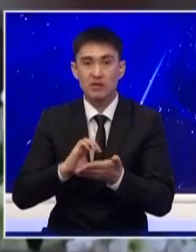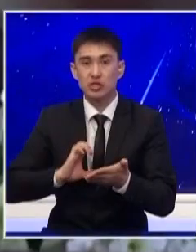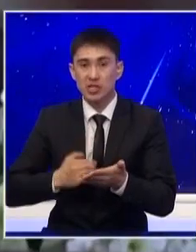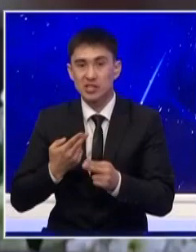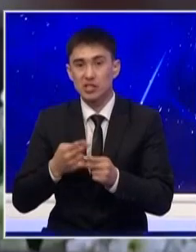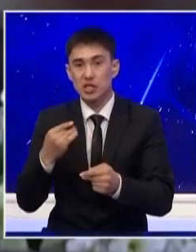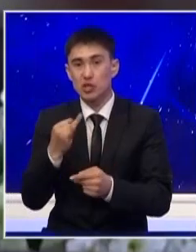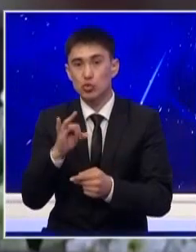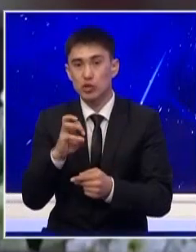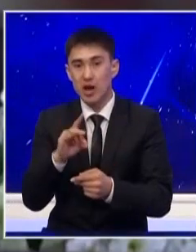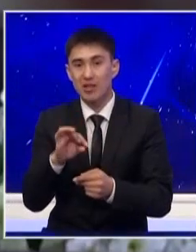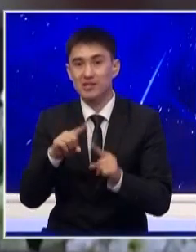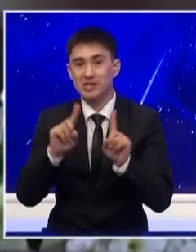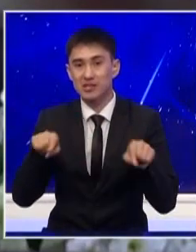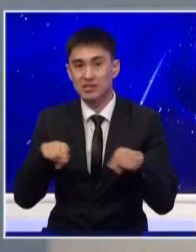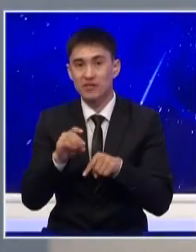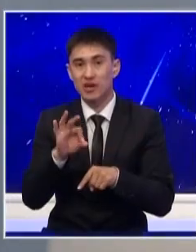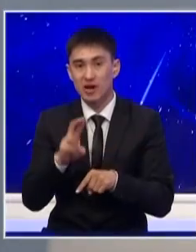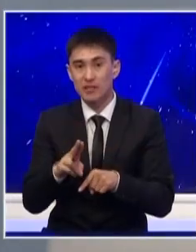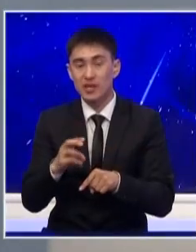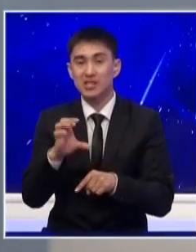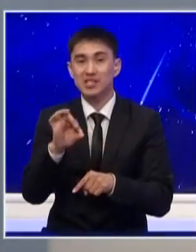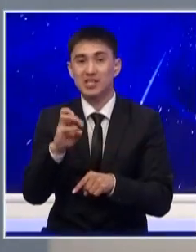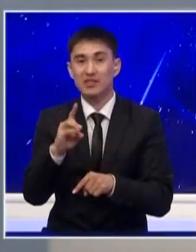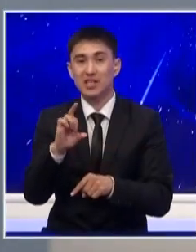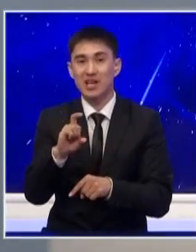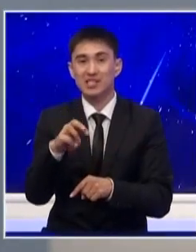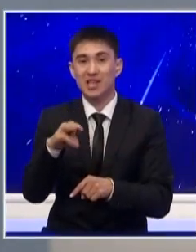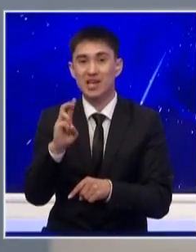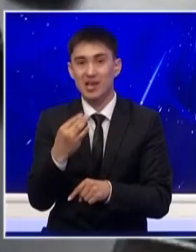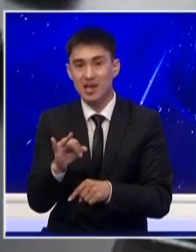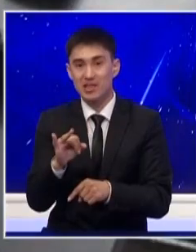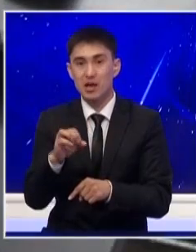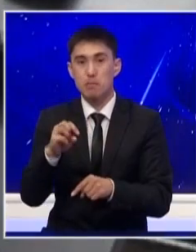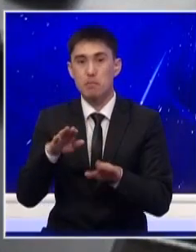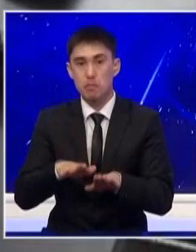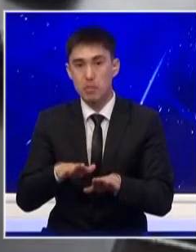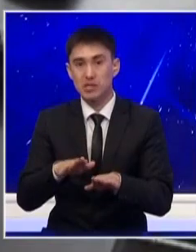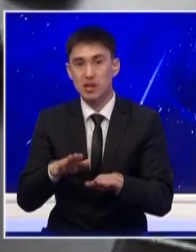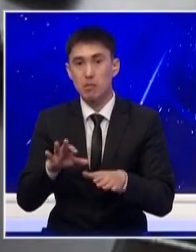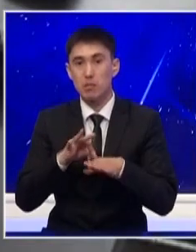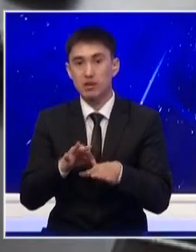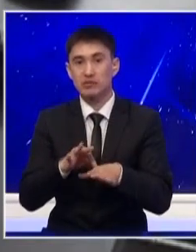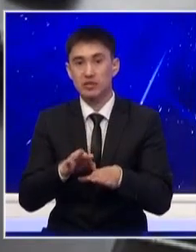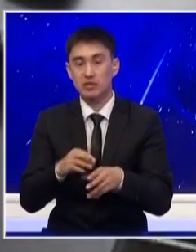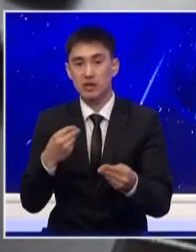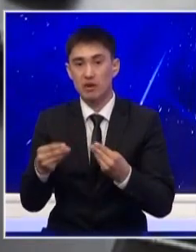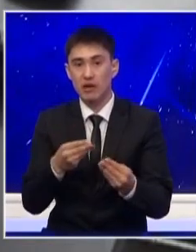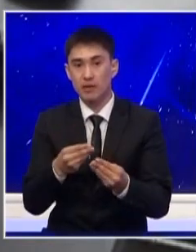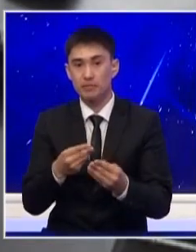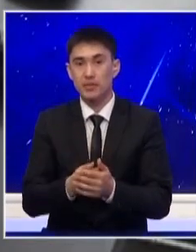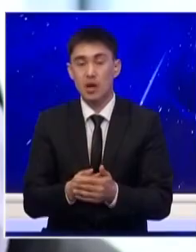частности, индустриального сертификата и сертификата ST.KZ, о местах происхождения